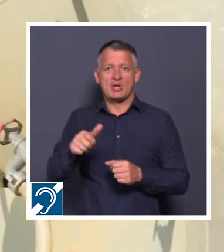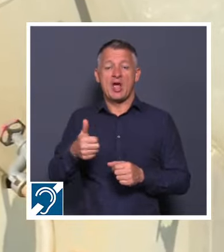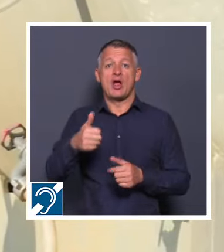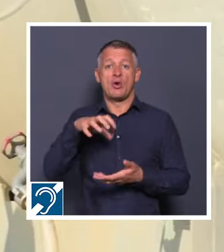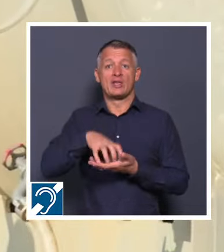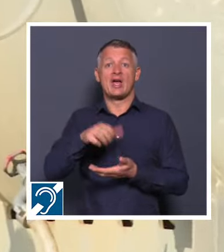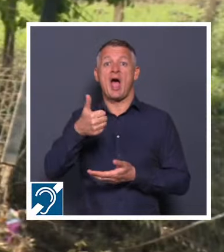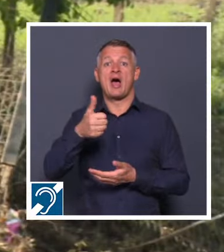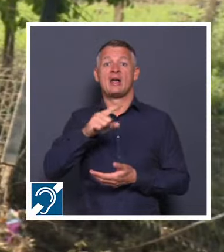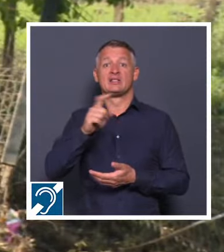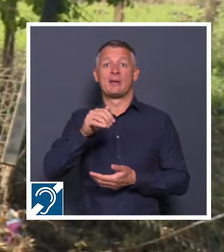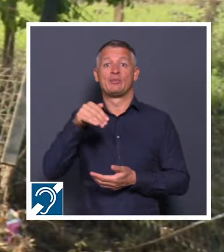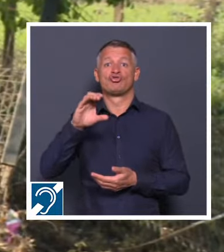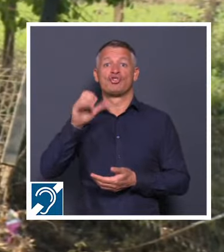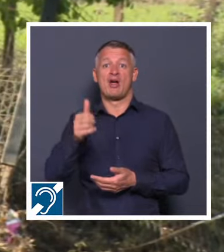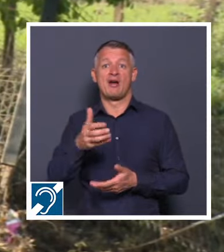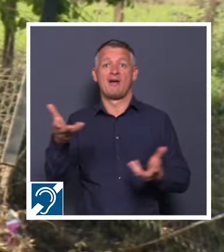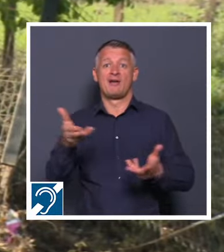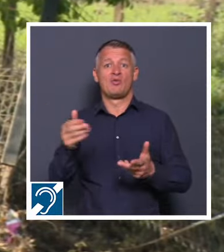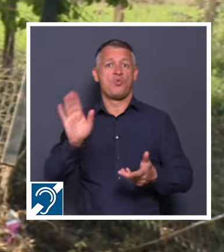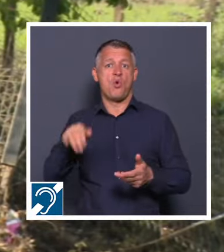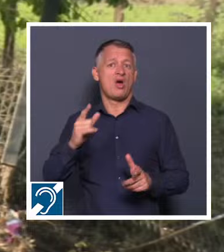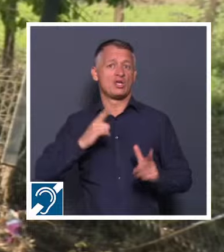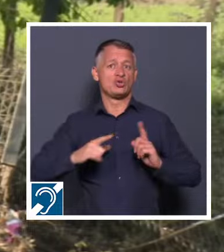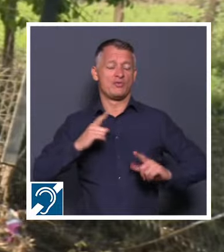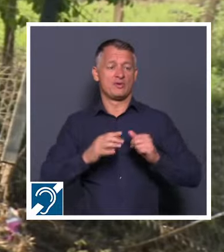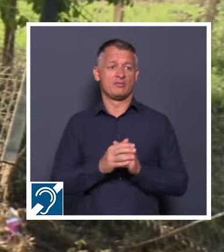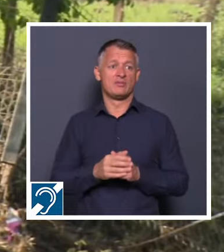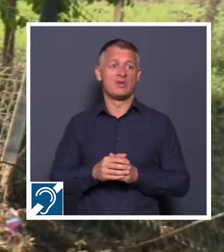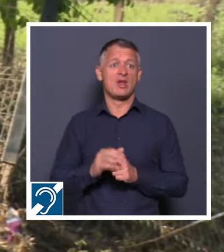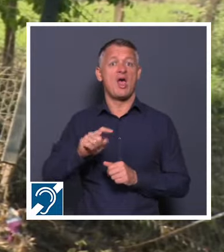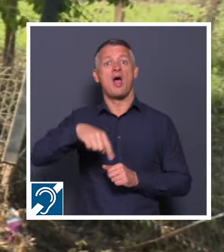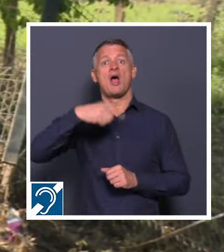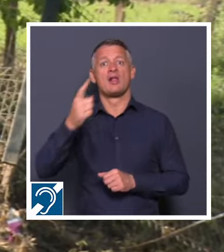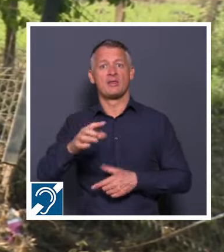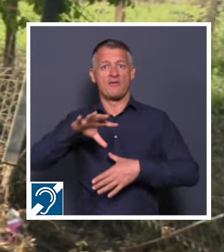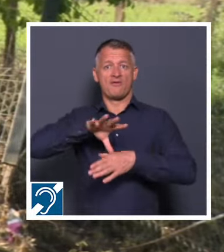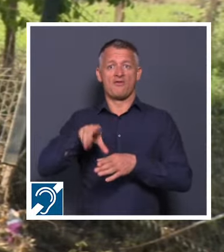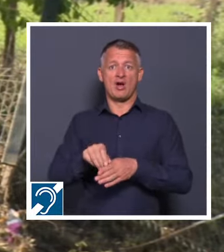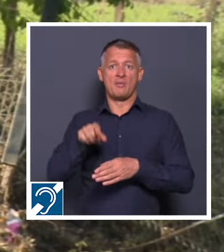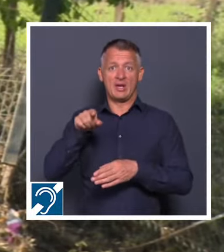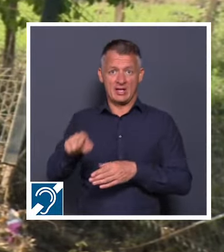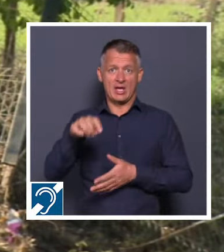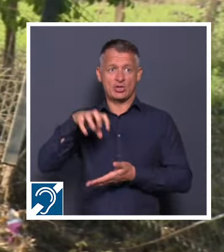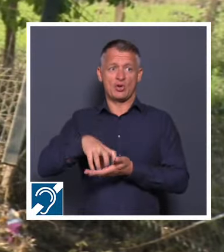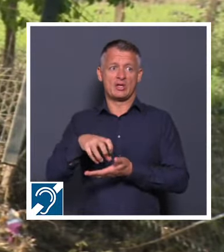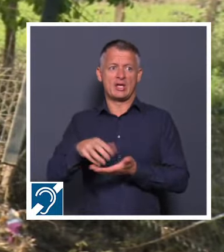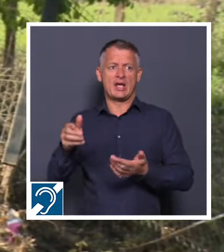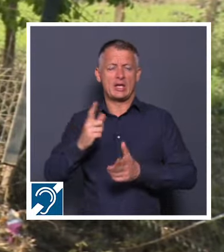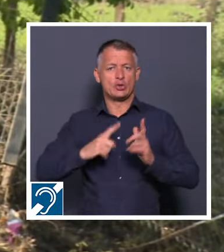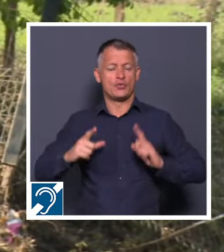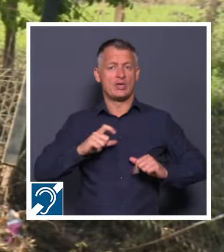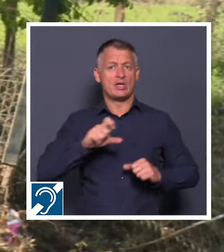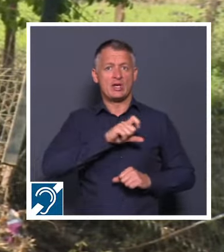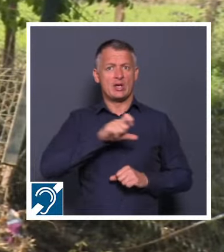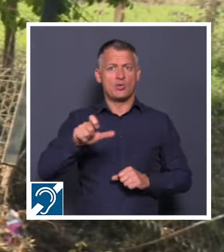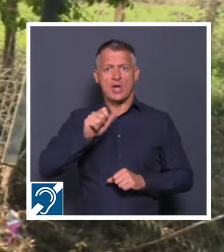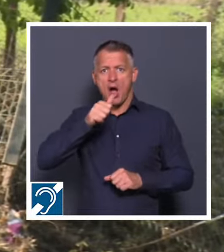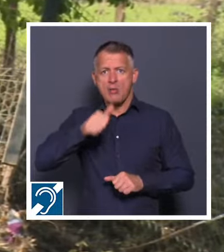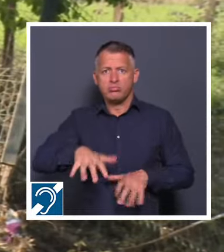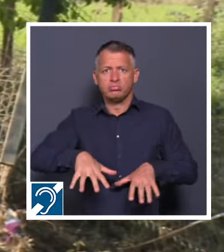de suferit. Noi suntem la o altă familie de aici, din Amzacea, care a fost afectată de această viitură extrem de